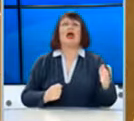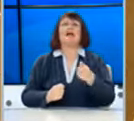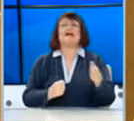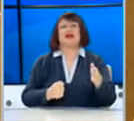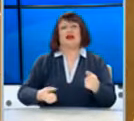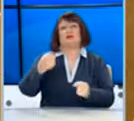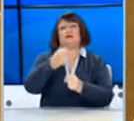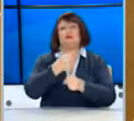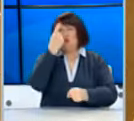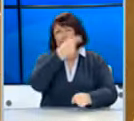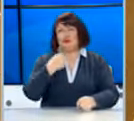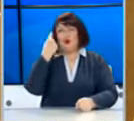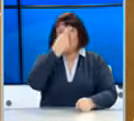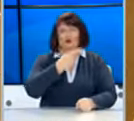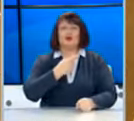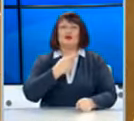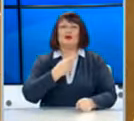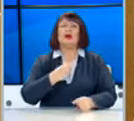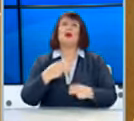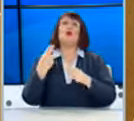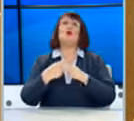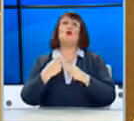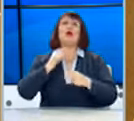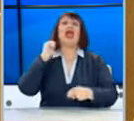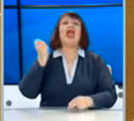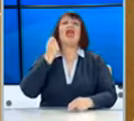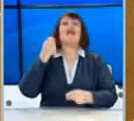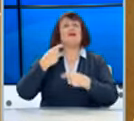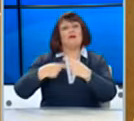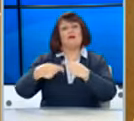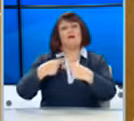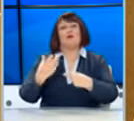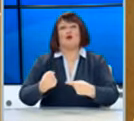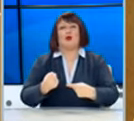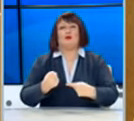θέσεις να υπηρετούν άνθρωποι με πολύ μεγάλη εθνική πείρα.